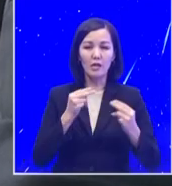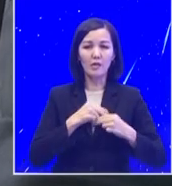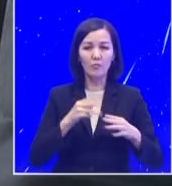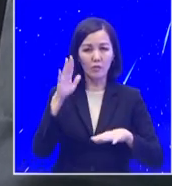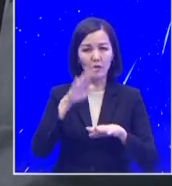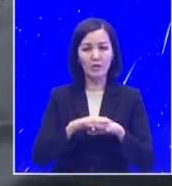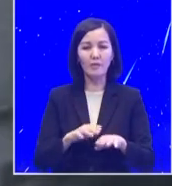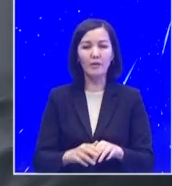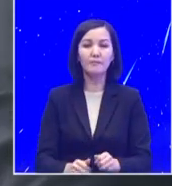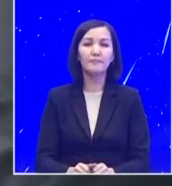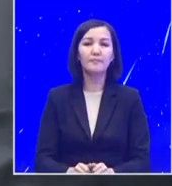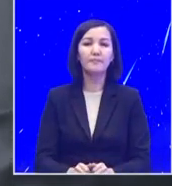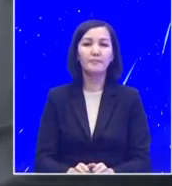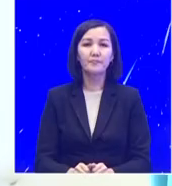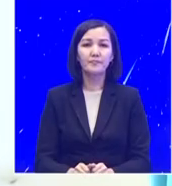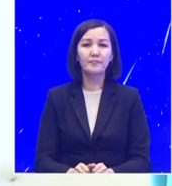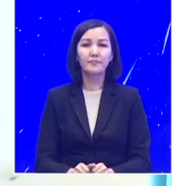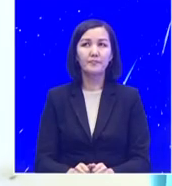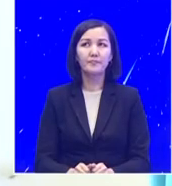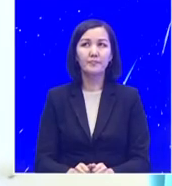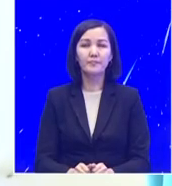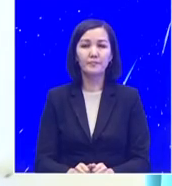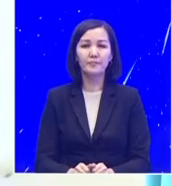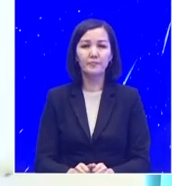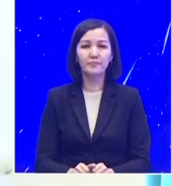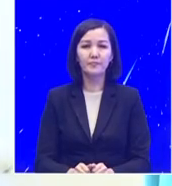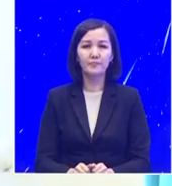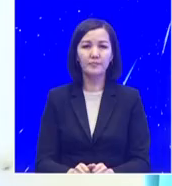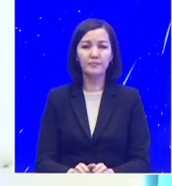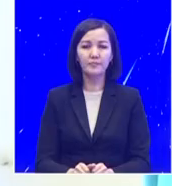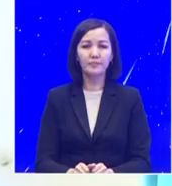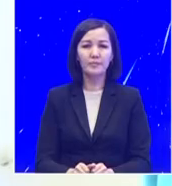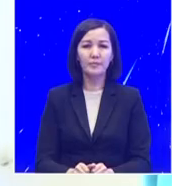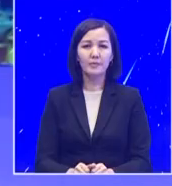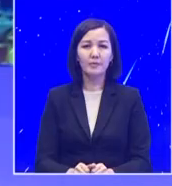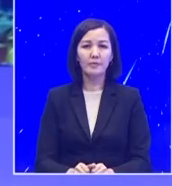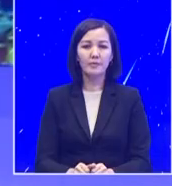акима. Аделя Кжаркенова, Аманжол Жонкешев, телеканал ЖТСУ, Енбекши, Казахский район.